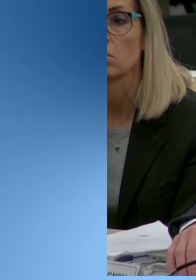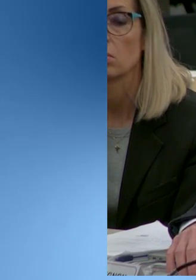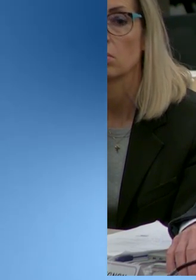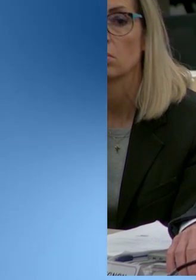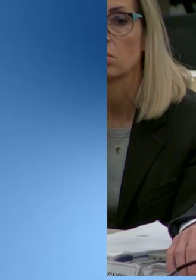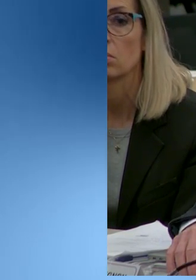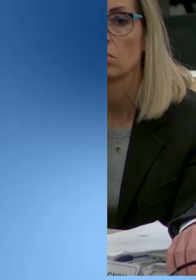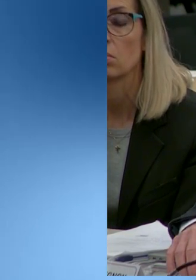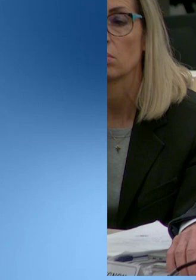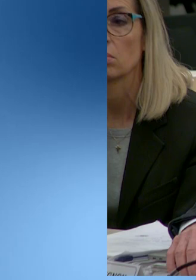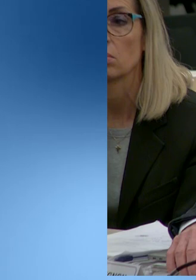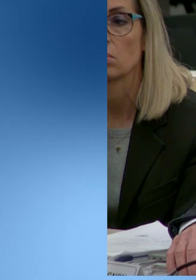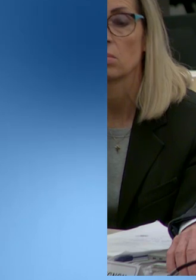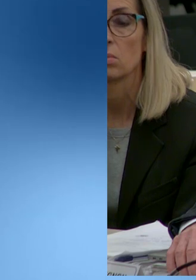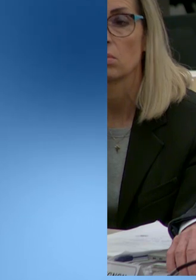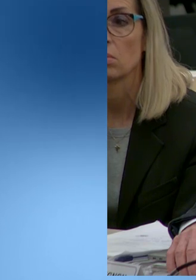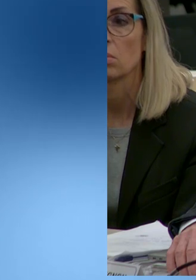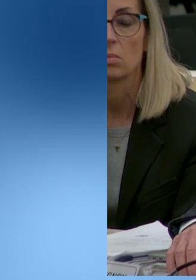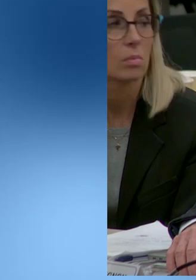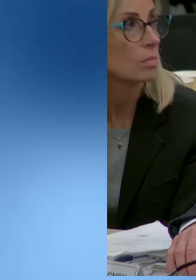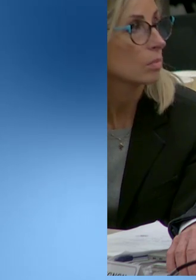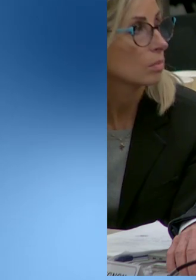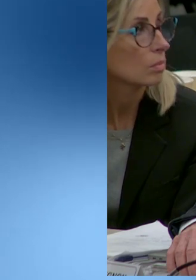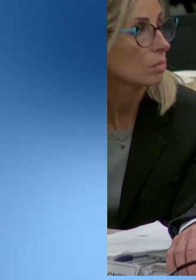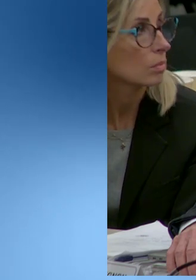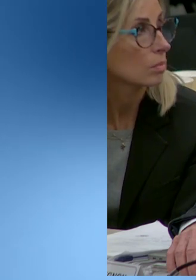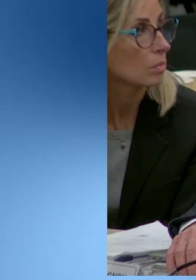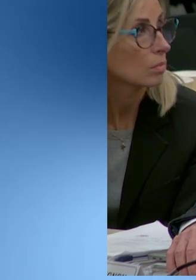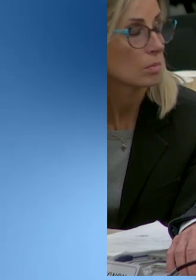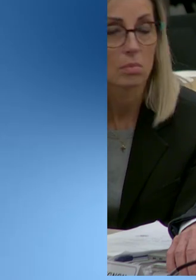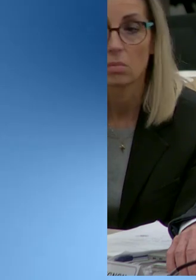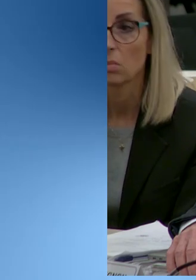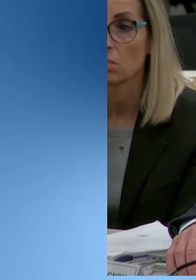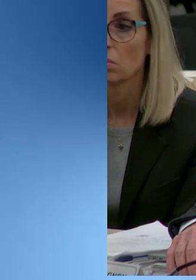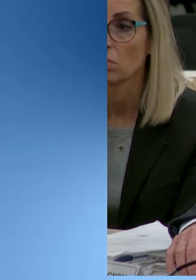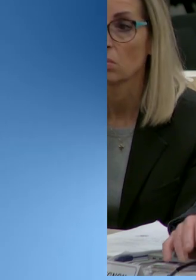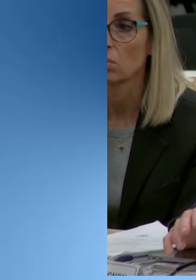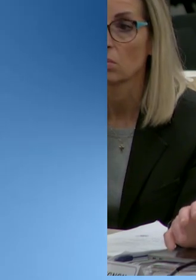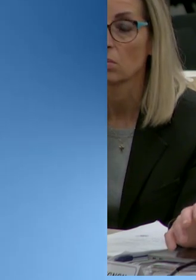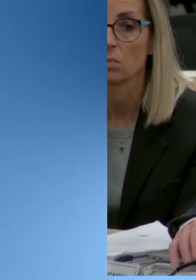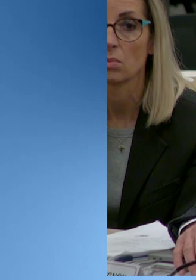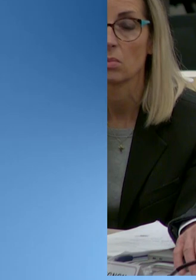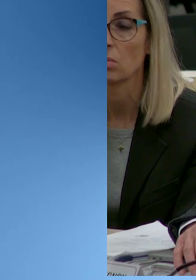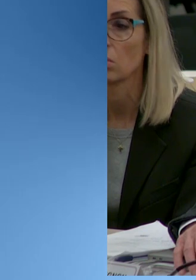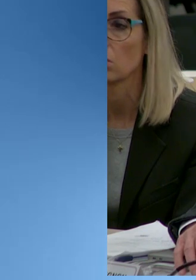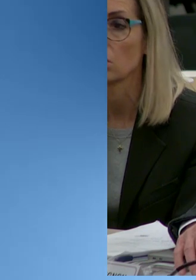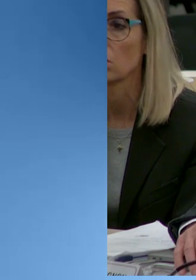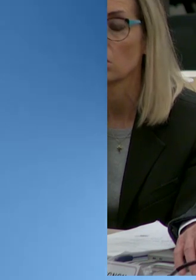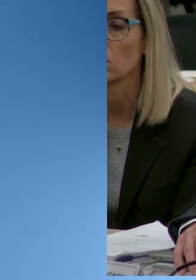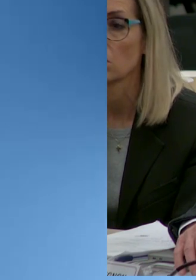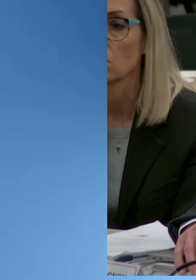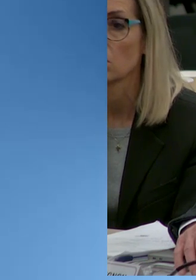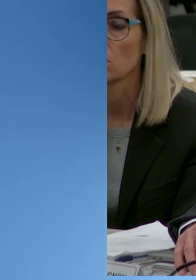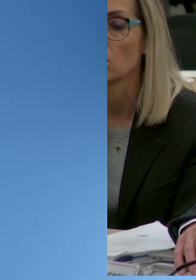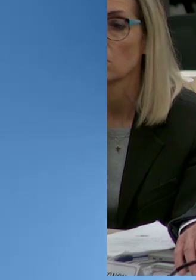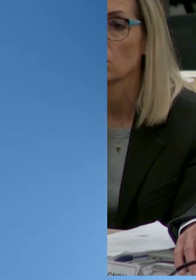que lui ce ce monsieur qui s'exprime c'est visiblement sa vie qui s'exprime sa vie professionnelle et probablement sa vie tout